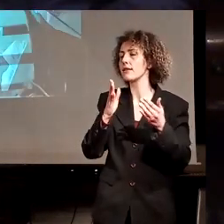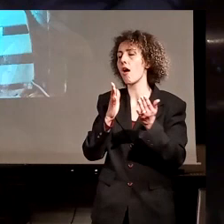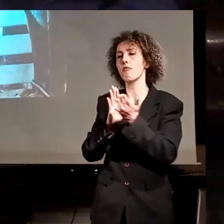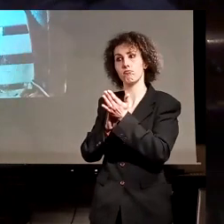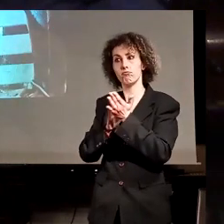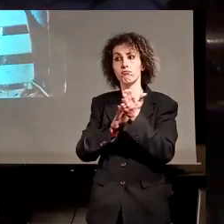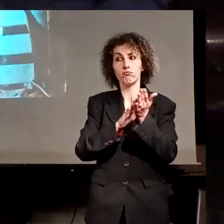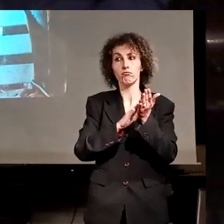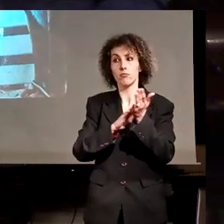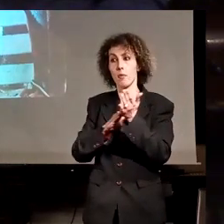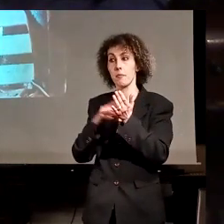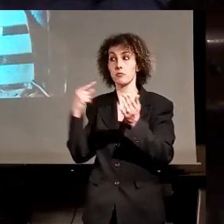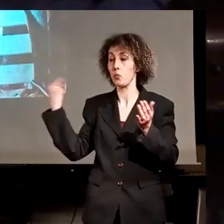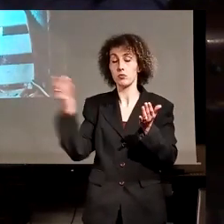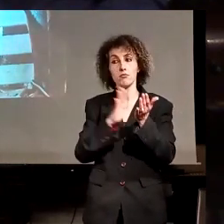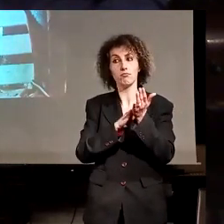tanti in vita